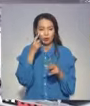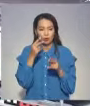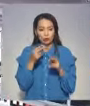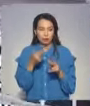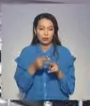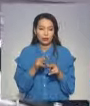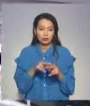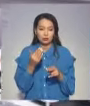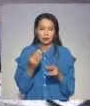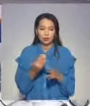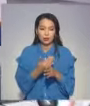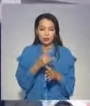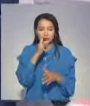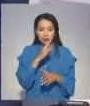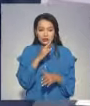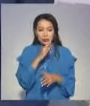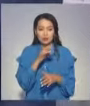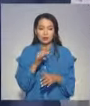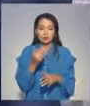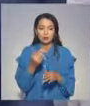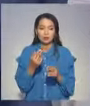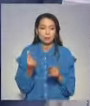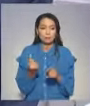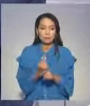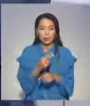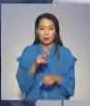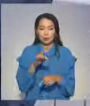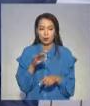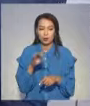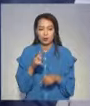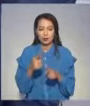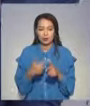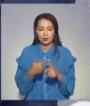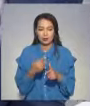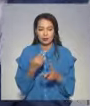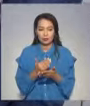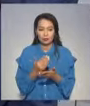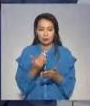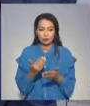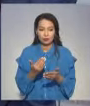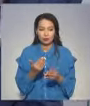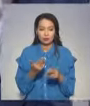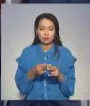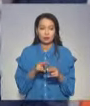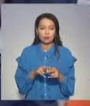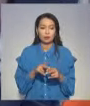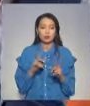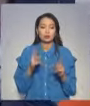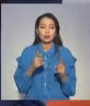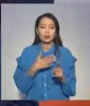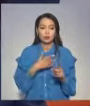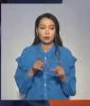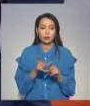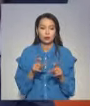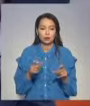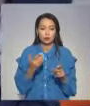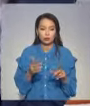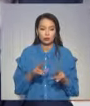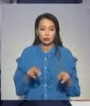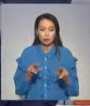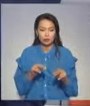есептеледі. Қазақстанда және де СНГ-де ең бірінші прототип болып саналады. Неліктен ондай ойға келдік десеңіз, біздің мектепте мұғалімдер